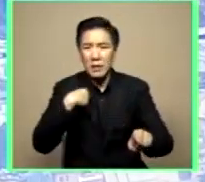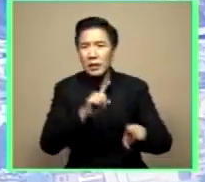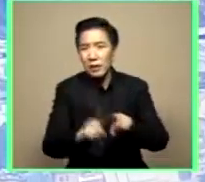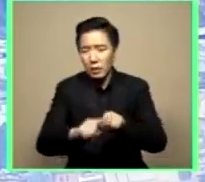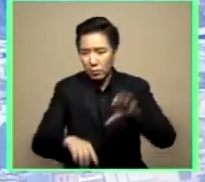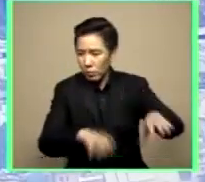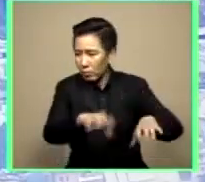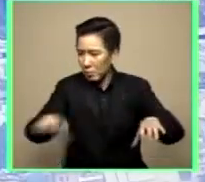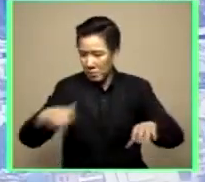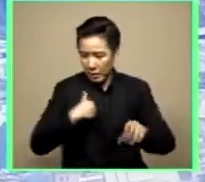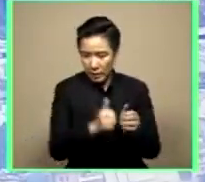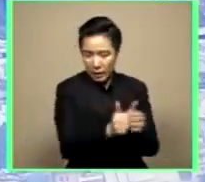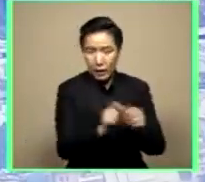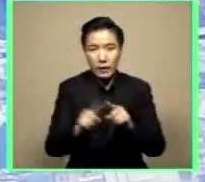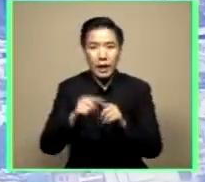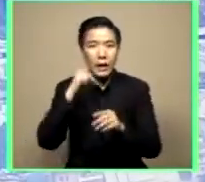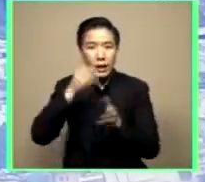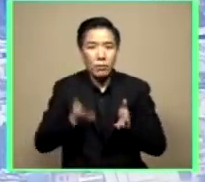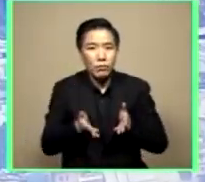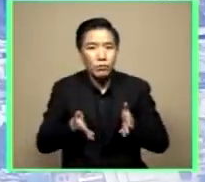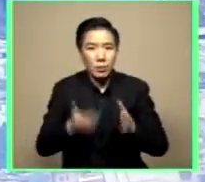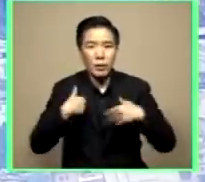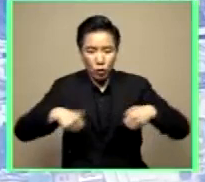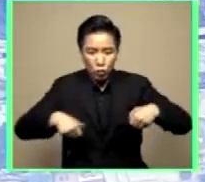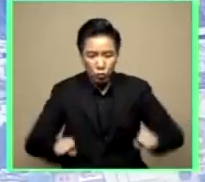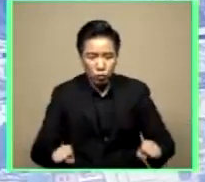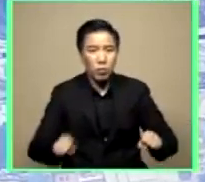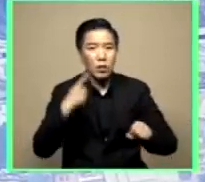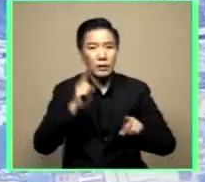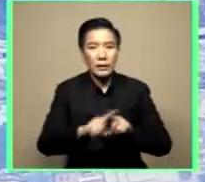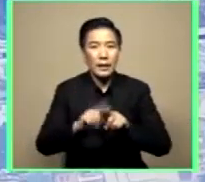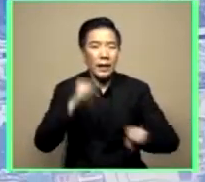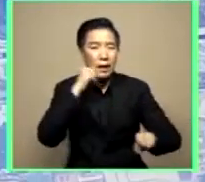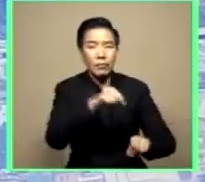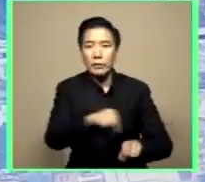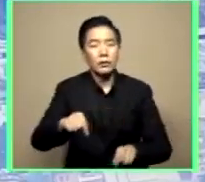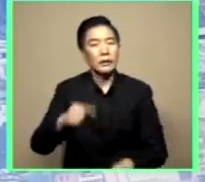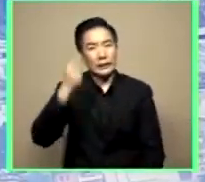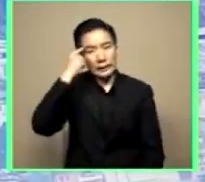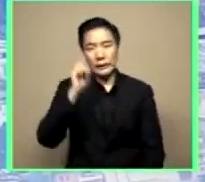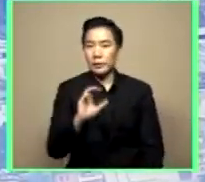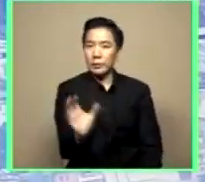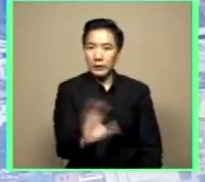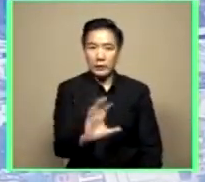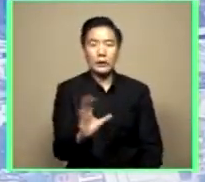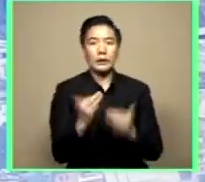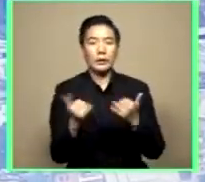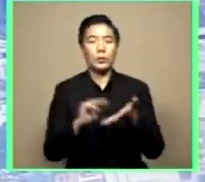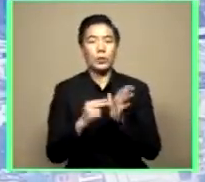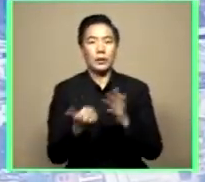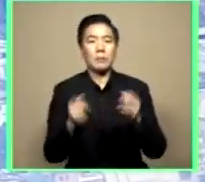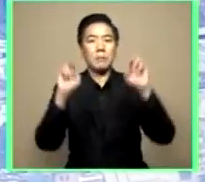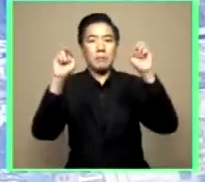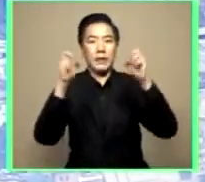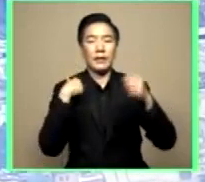ในลำน้ำเจ้าพระยาเจ็ตสกีหรือในแหล่งน้ำต่างๆนี่ท่านบอกว่าไม่ควรแล้วนะครับมาประเด็น